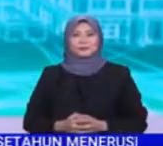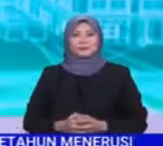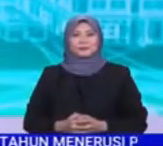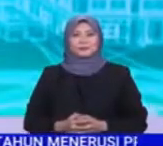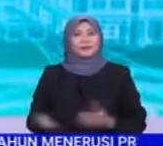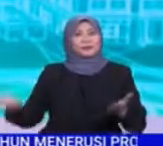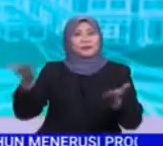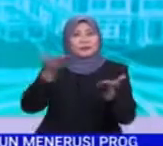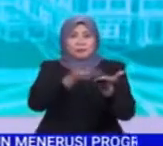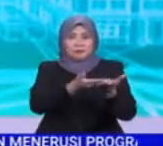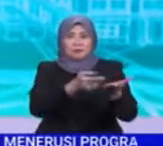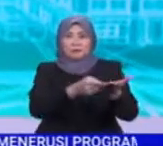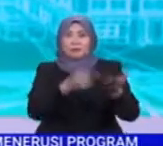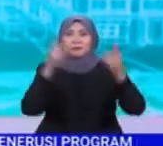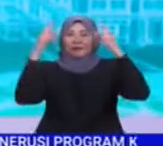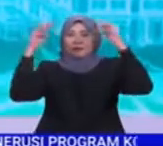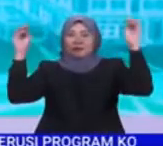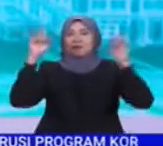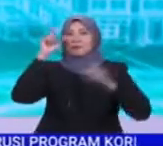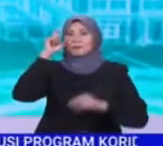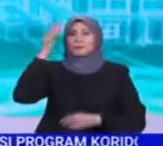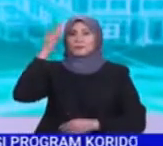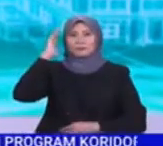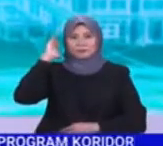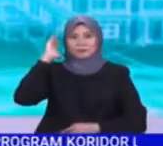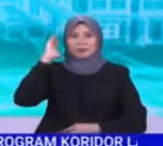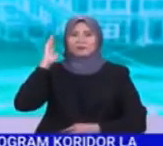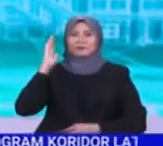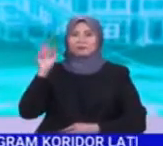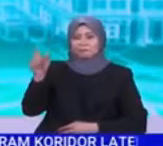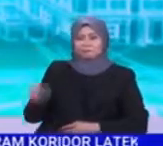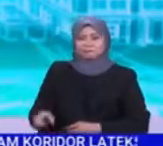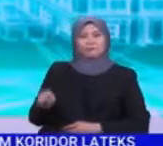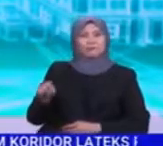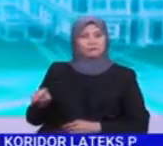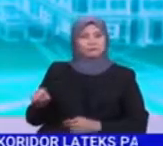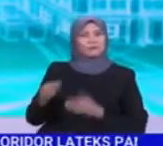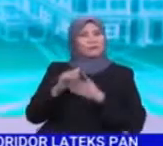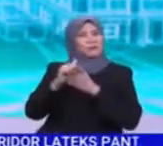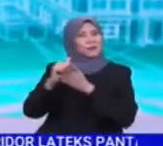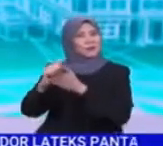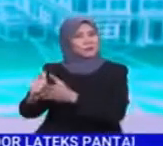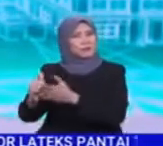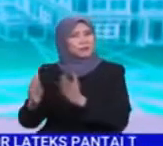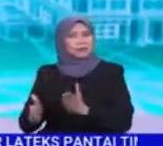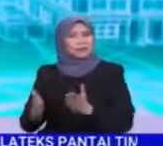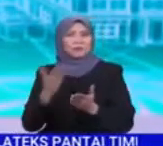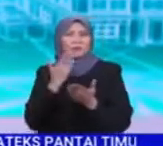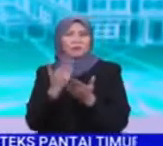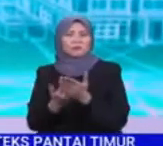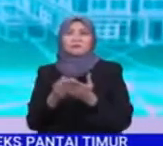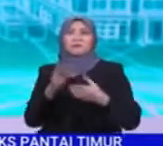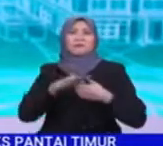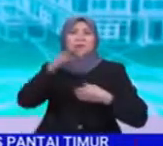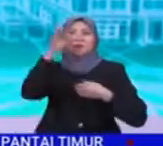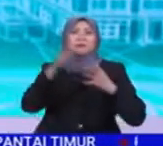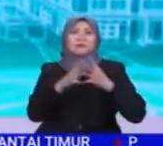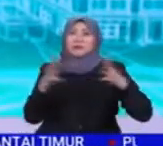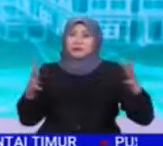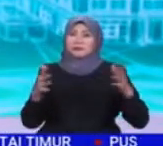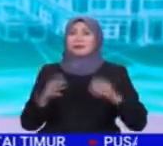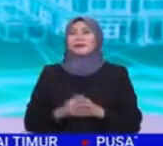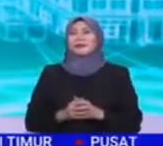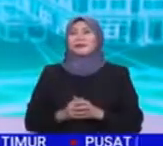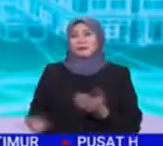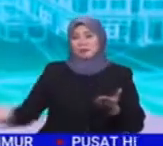Susulan cadangan itu, Perdana Menteri Dato' Sri Ismail Sabri Yaakob disifatkan sebagai pemimpin berjiwa besar. Malah cadangan